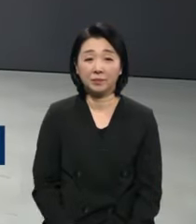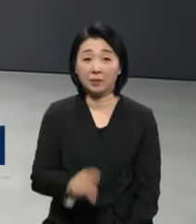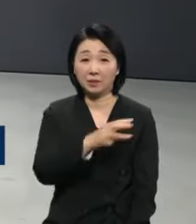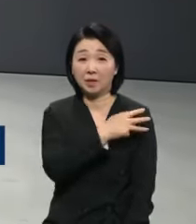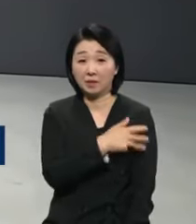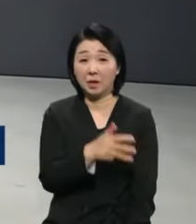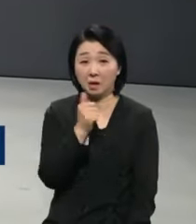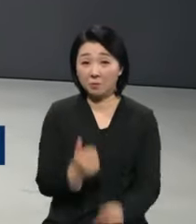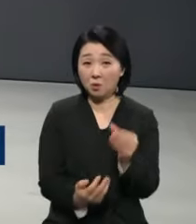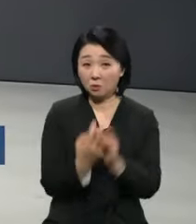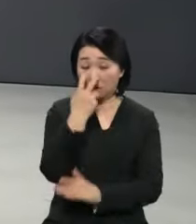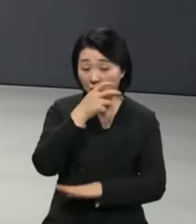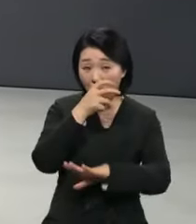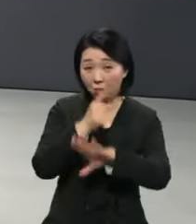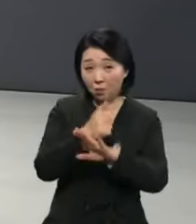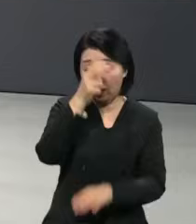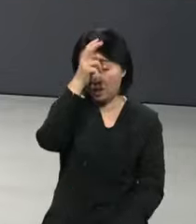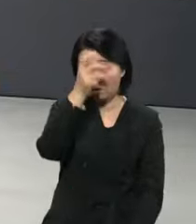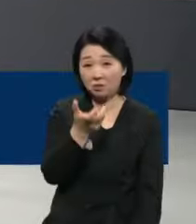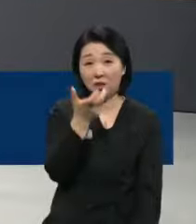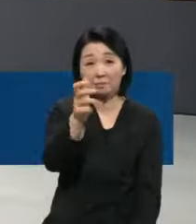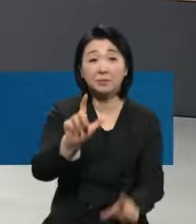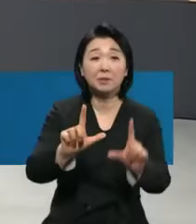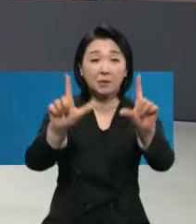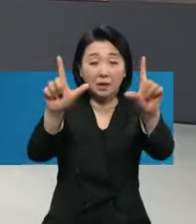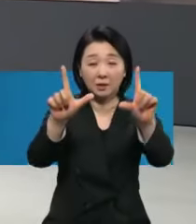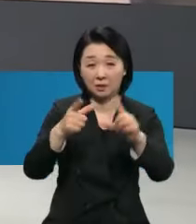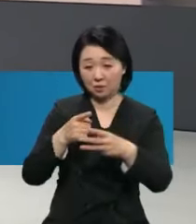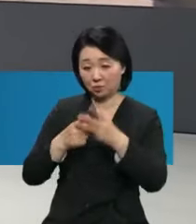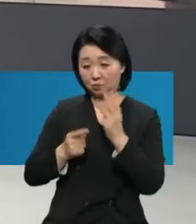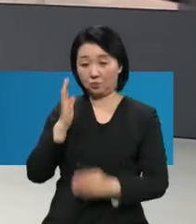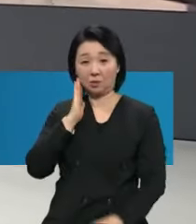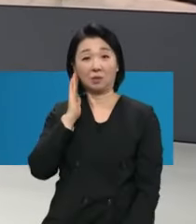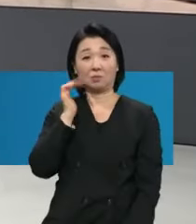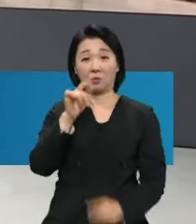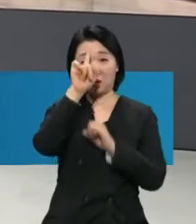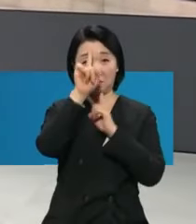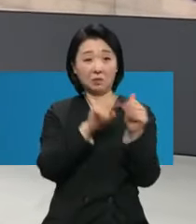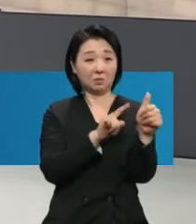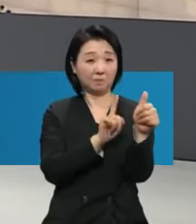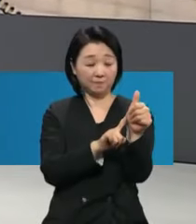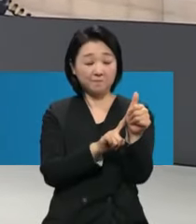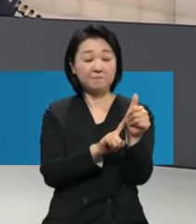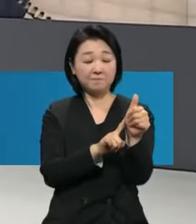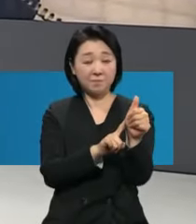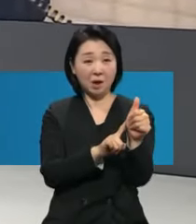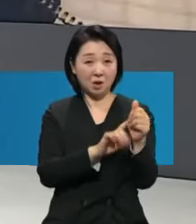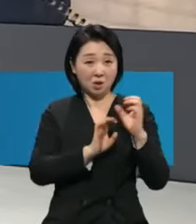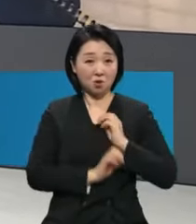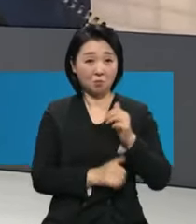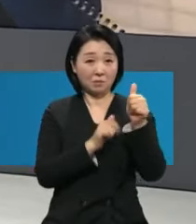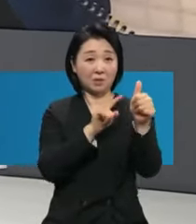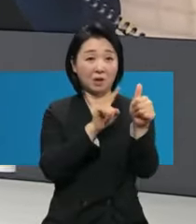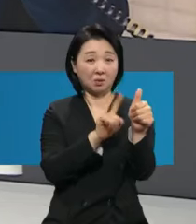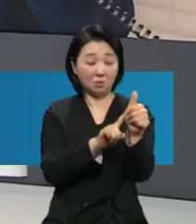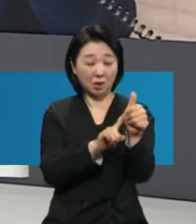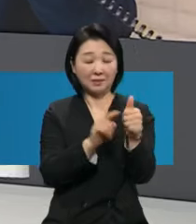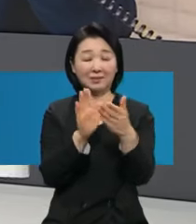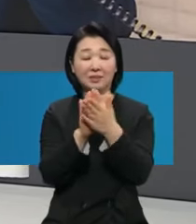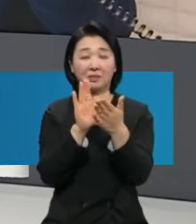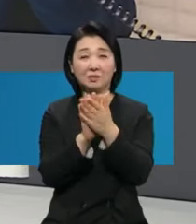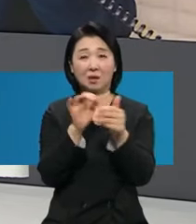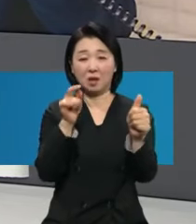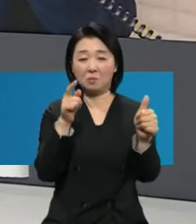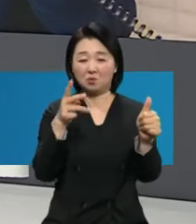최상병 사건의 조사 결과가 경찰로 이첩된 그날 윤석열 대통령이 이종섭 당시 국방부 장관에게 직접